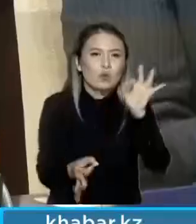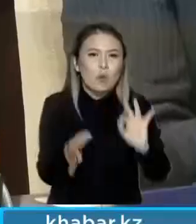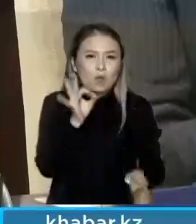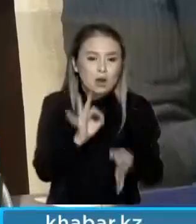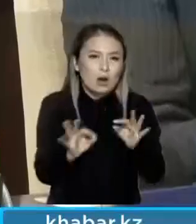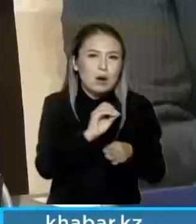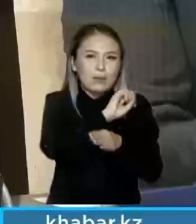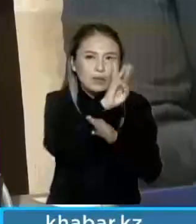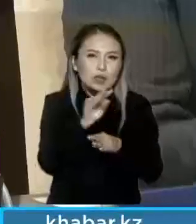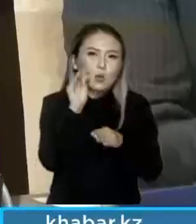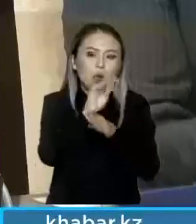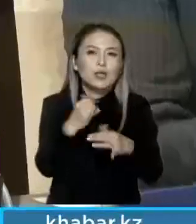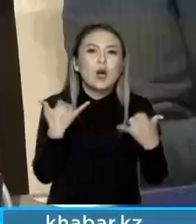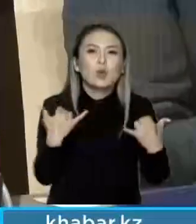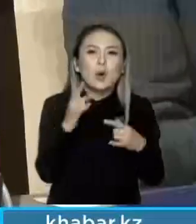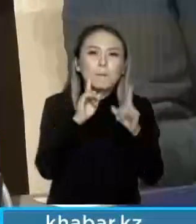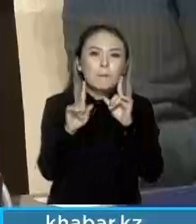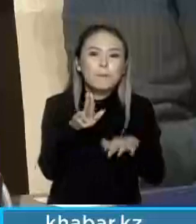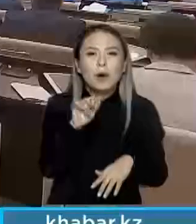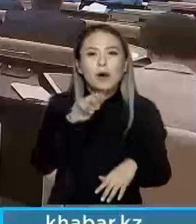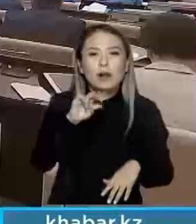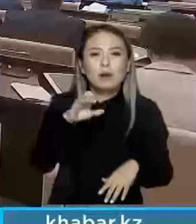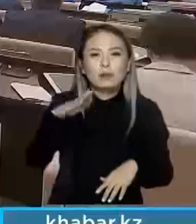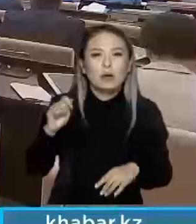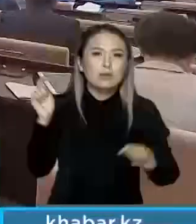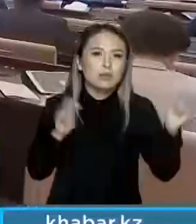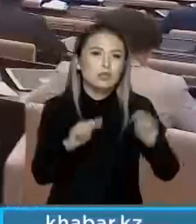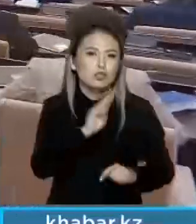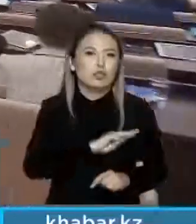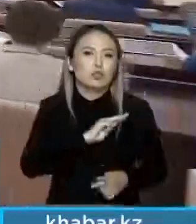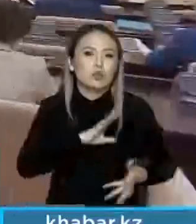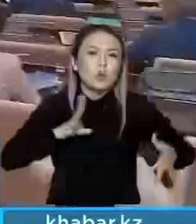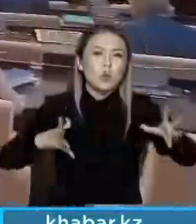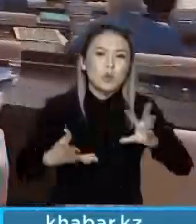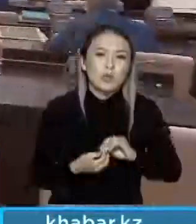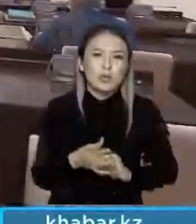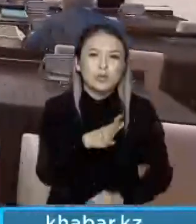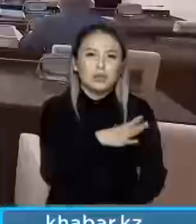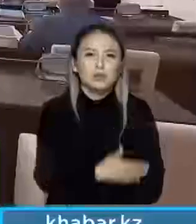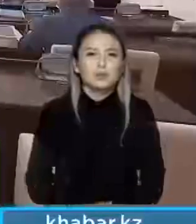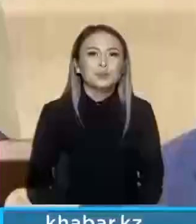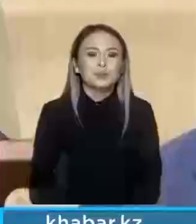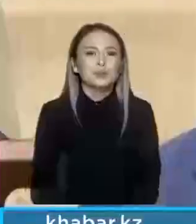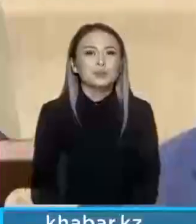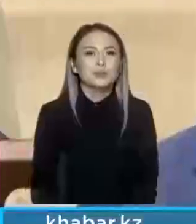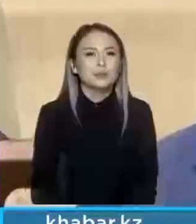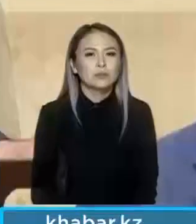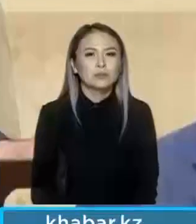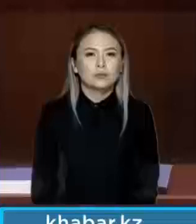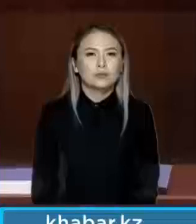туралы нормалар да қамтылған. Сондай-ақ бүгін палатаның осы сессиясында жұмысы қорытындыланды.